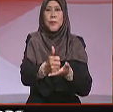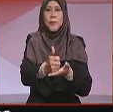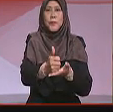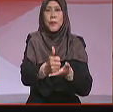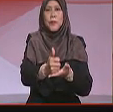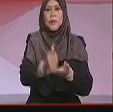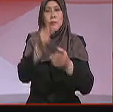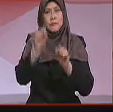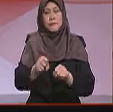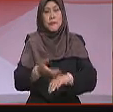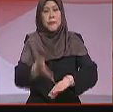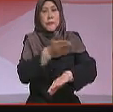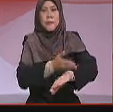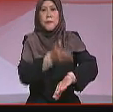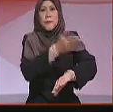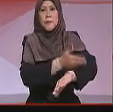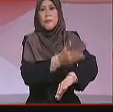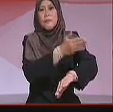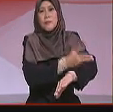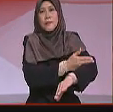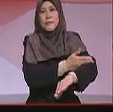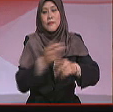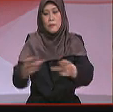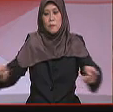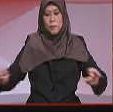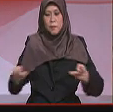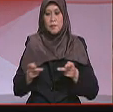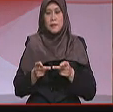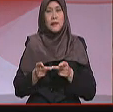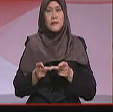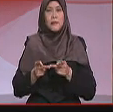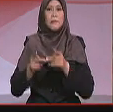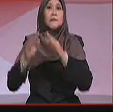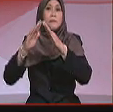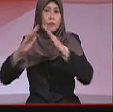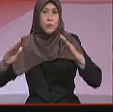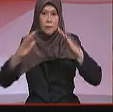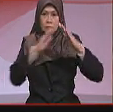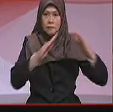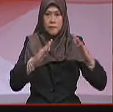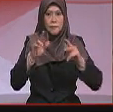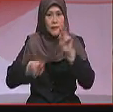untuk menambah baik kawasan tempat tinggal mereka,